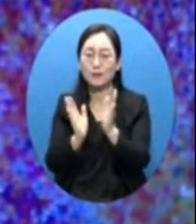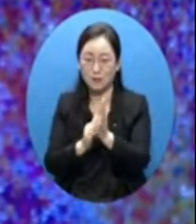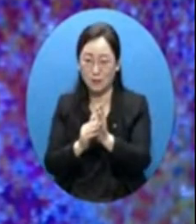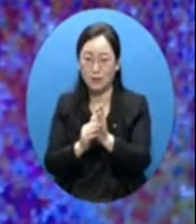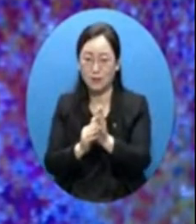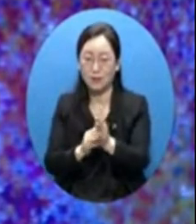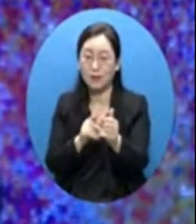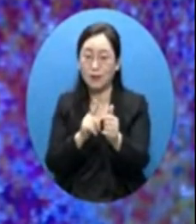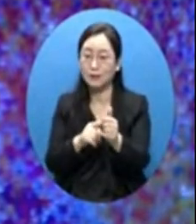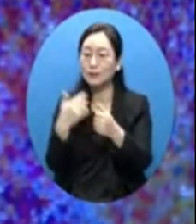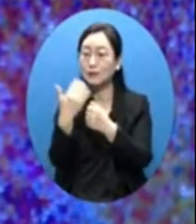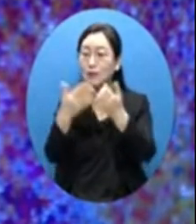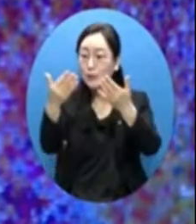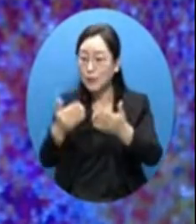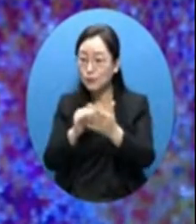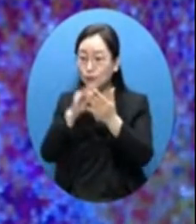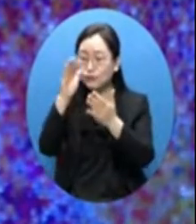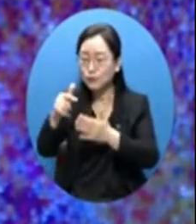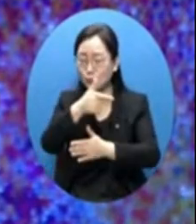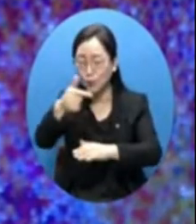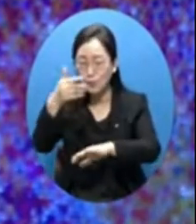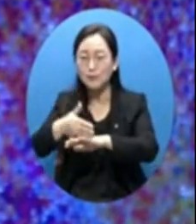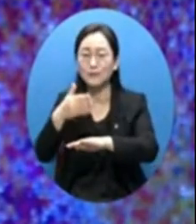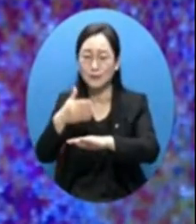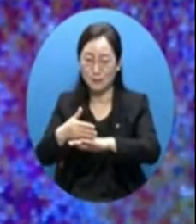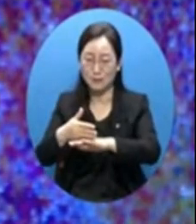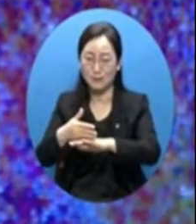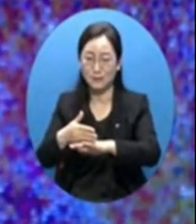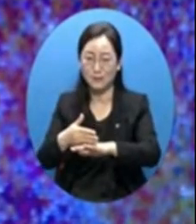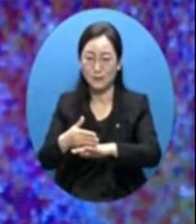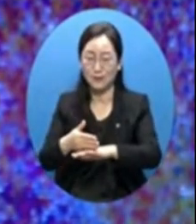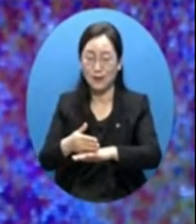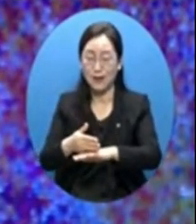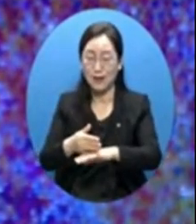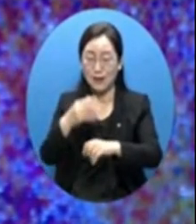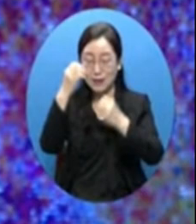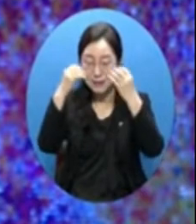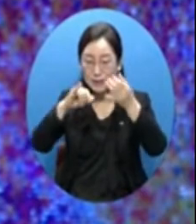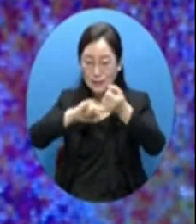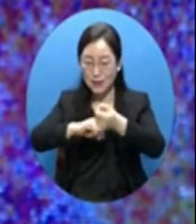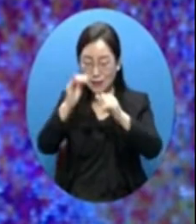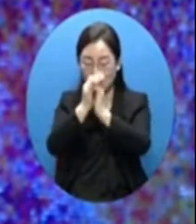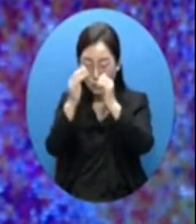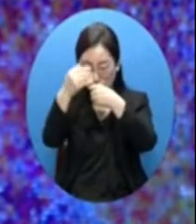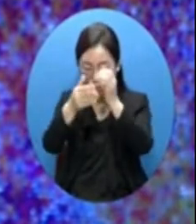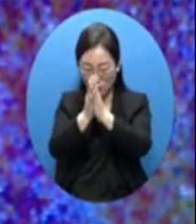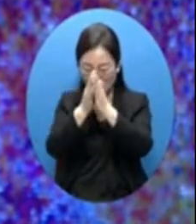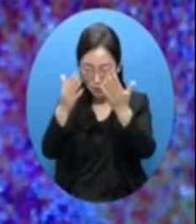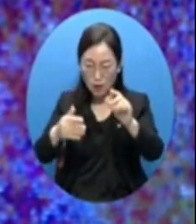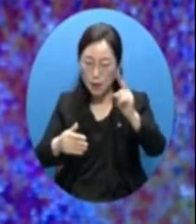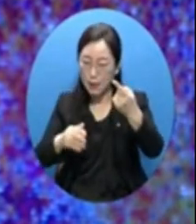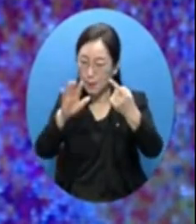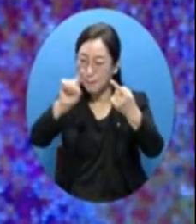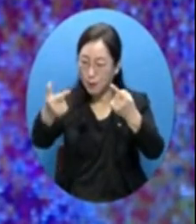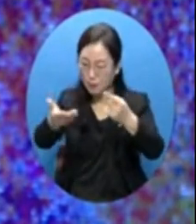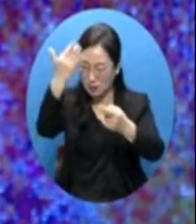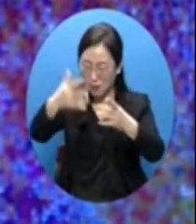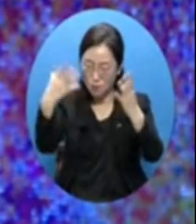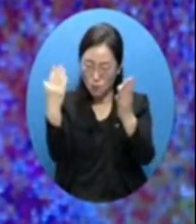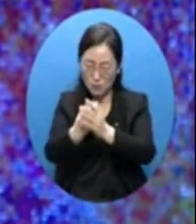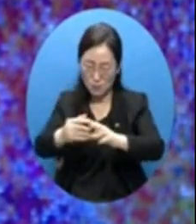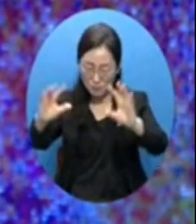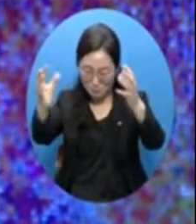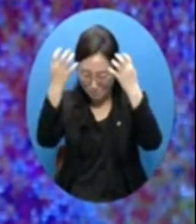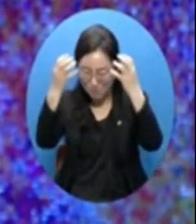그가 은혜 받고 난 다음 얼마나 감사했는지 신학성경을 100번 이상을 읽어서 완전히 성경을 외우다시피